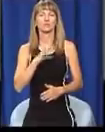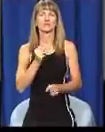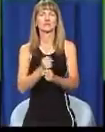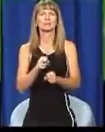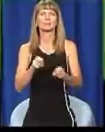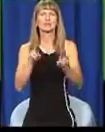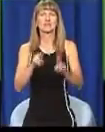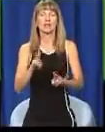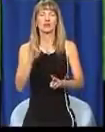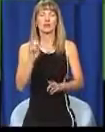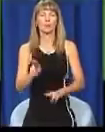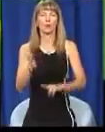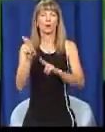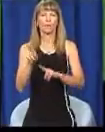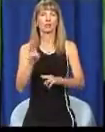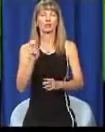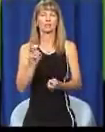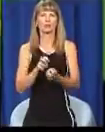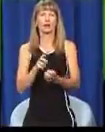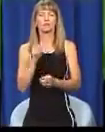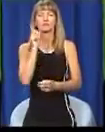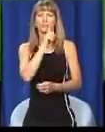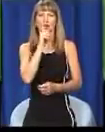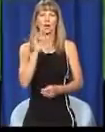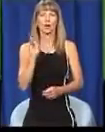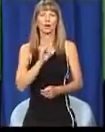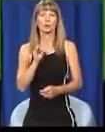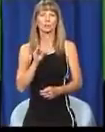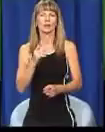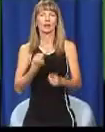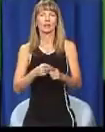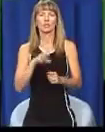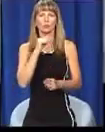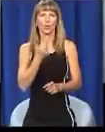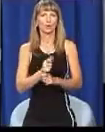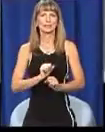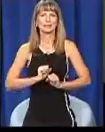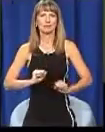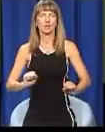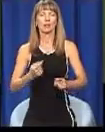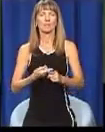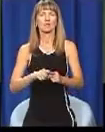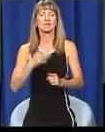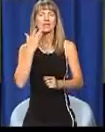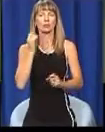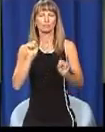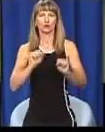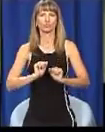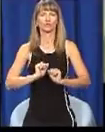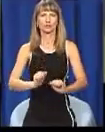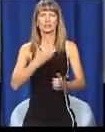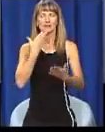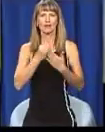на щурів. Незважаючи на свої маленькі розміри, афінпінчери дуже відважні, тому з легкістю можуть захистити